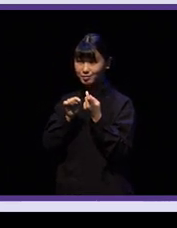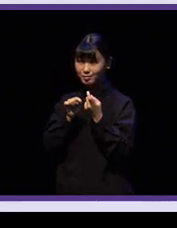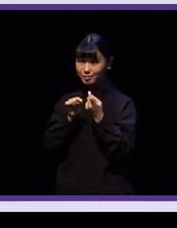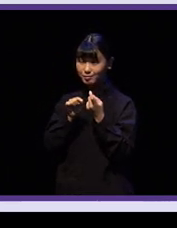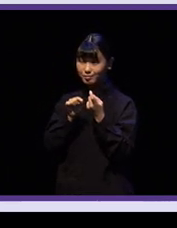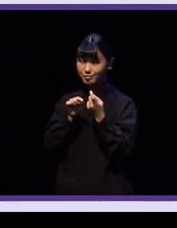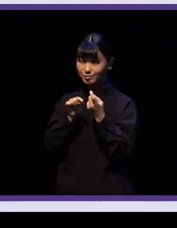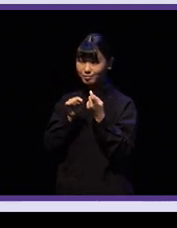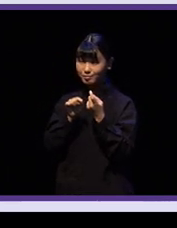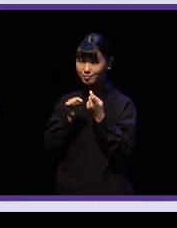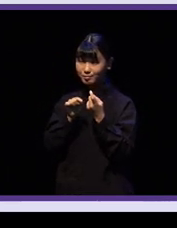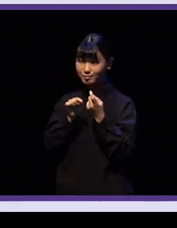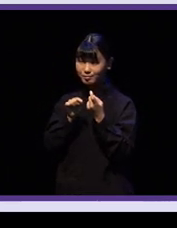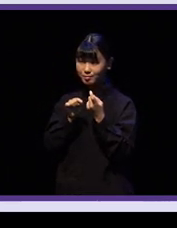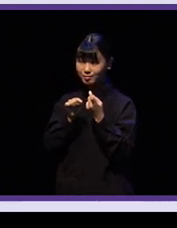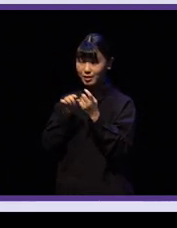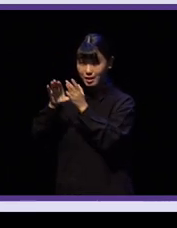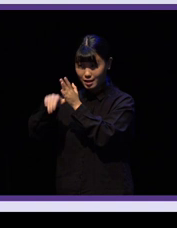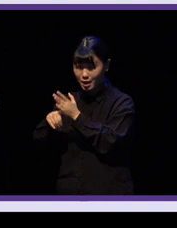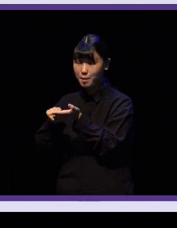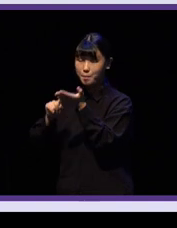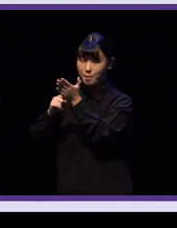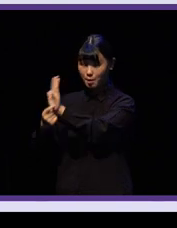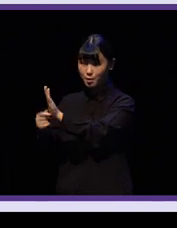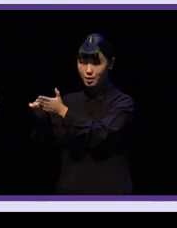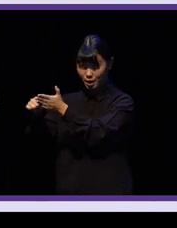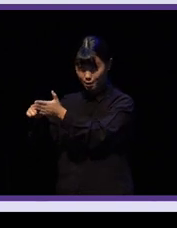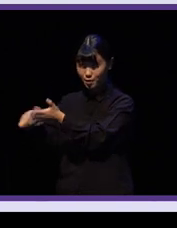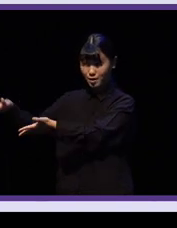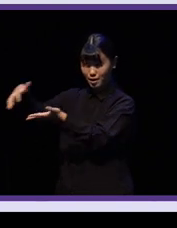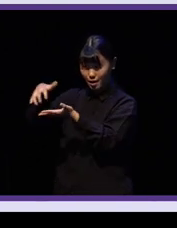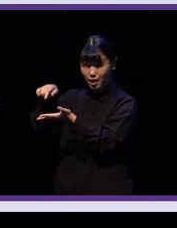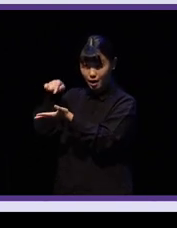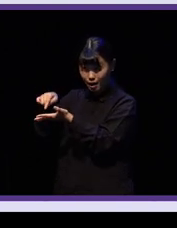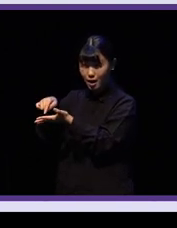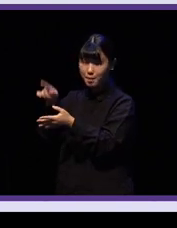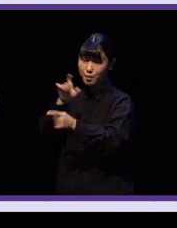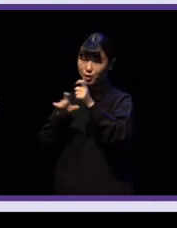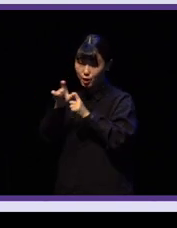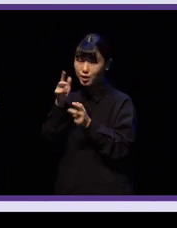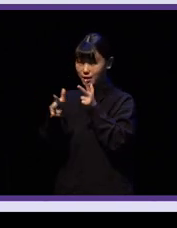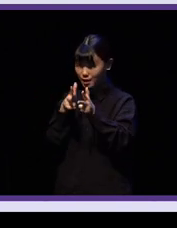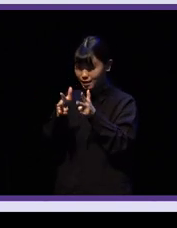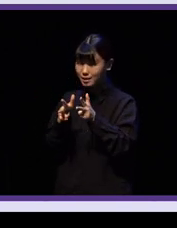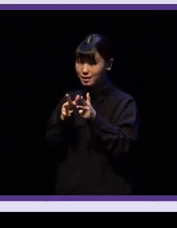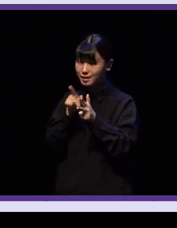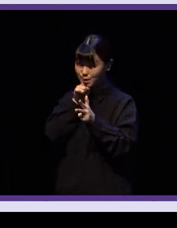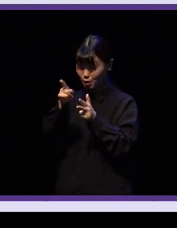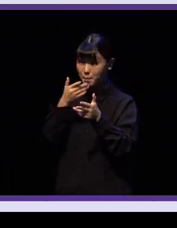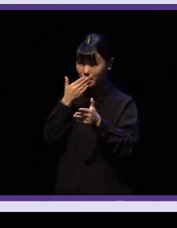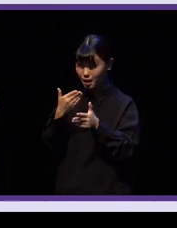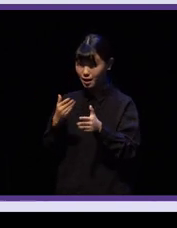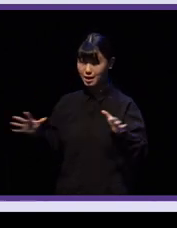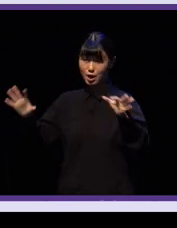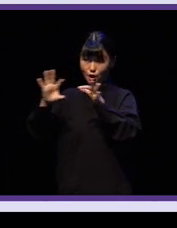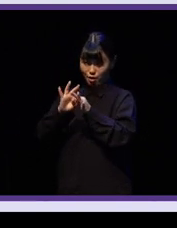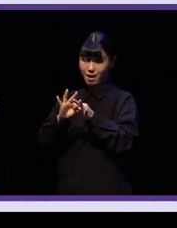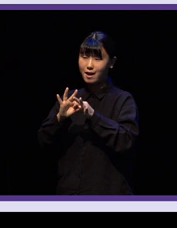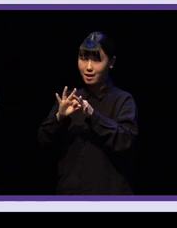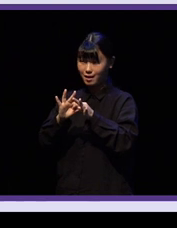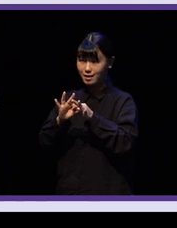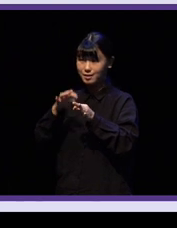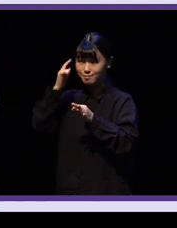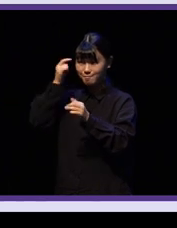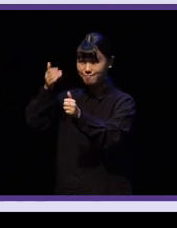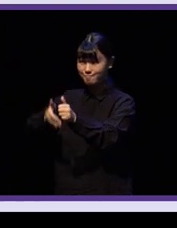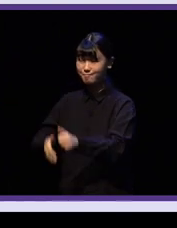작품에 발표되었던 작품들이 또 유입 가능한 그렇게 연계되어져 있는 사업들이라고 좀 이해해 주시면